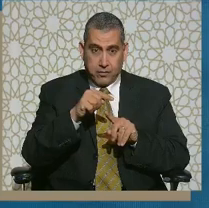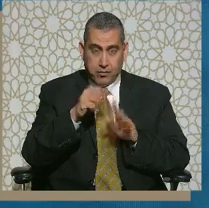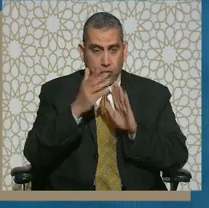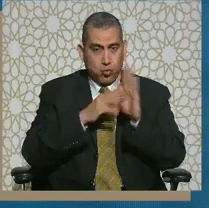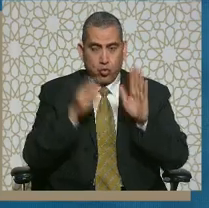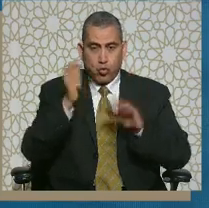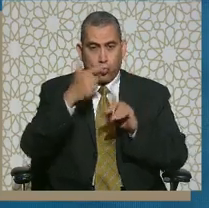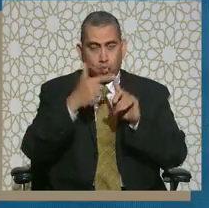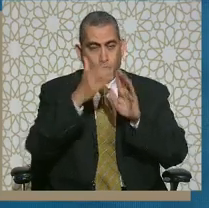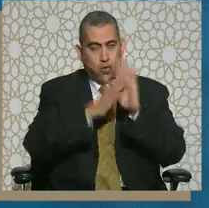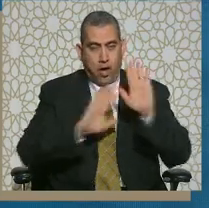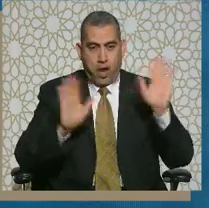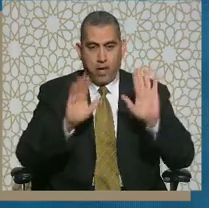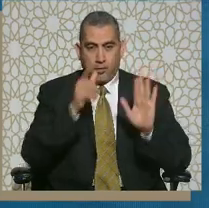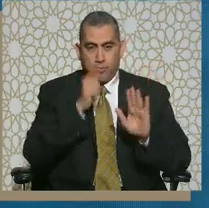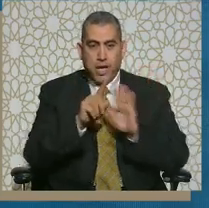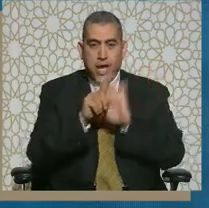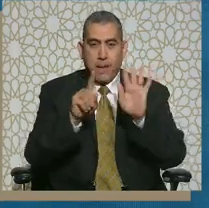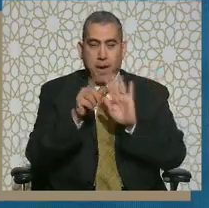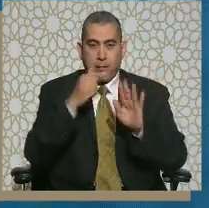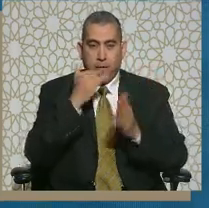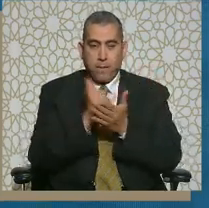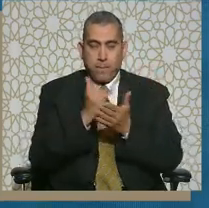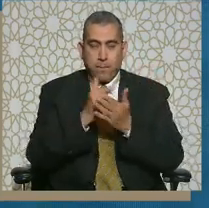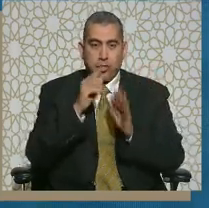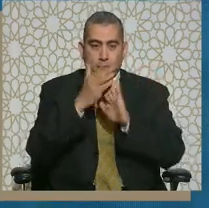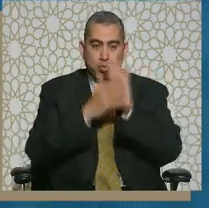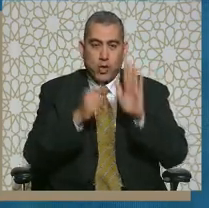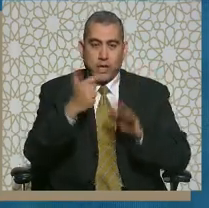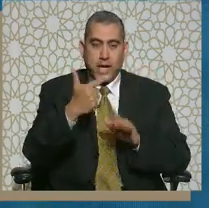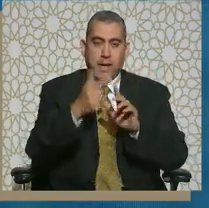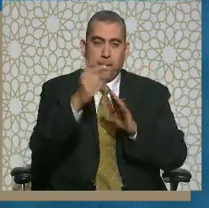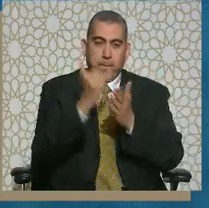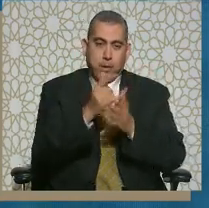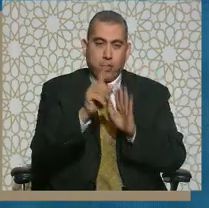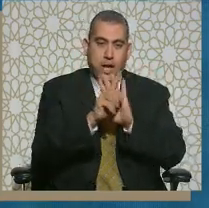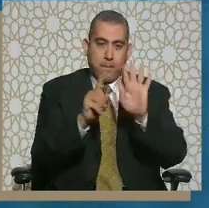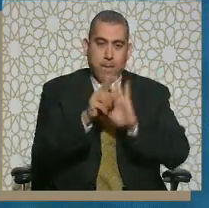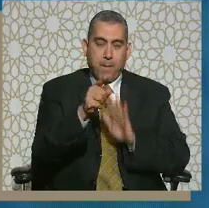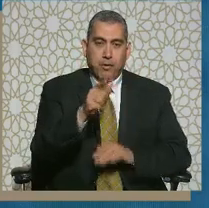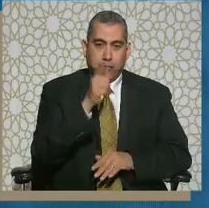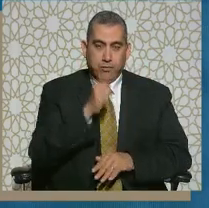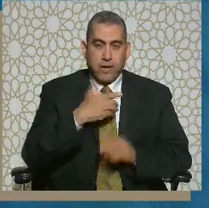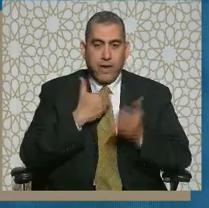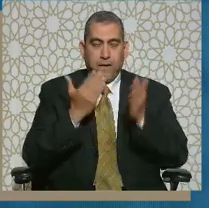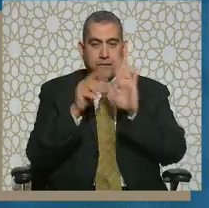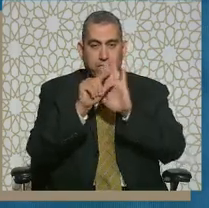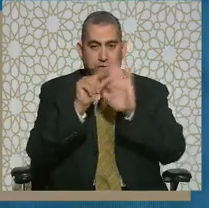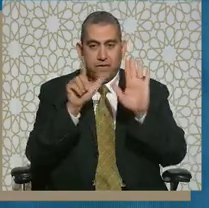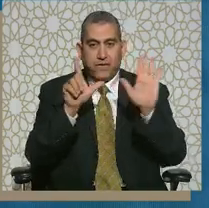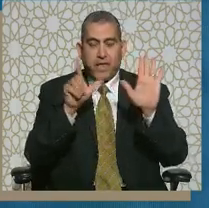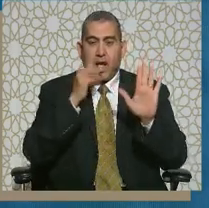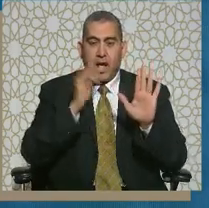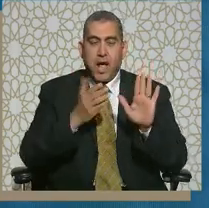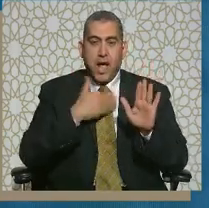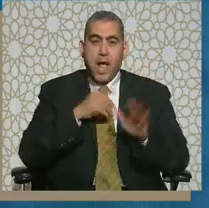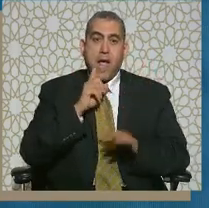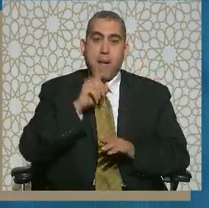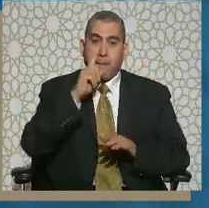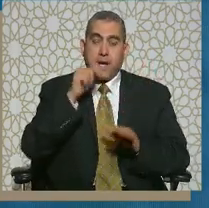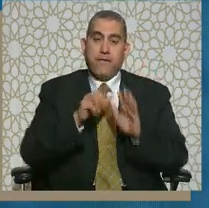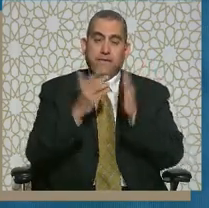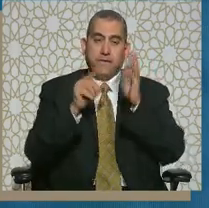تقولش الصوره التانيه ما انت خلاص هو الامام هو اللي بيتحمل عنك الصوره التانيه تمام يعني اقرا الفاتحه بس اول ما بيقول لامين اقرا الفاتحه على طول